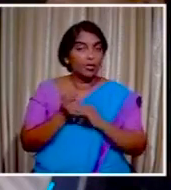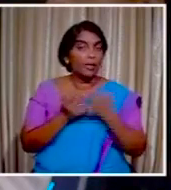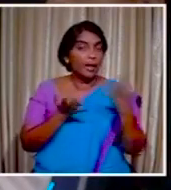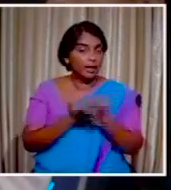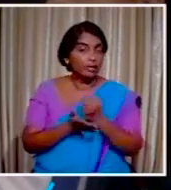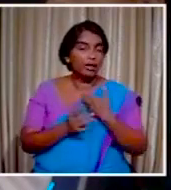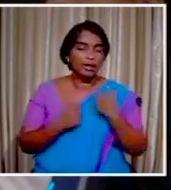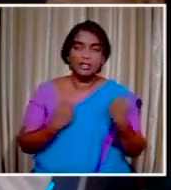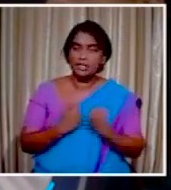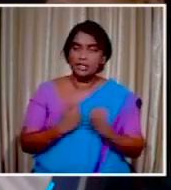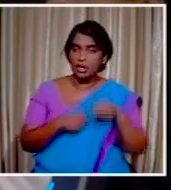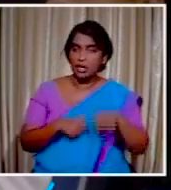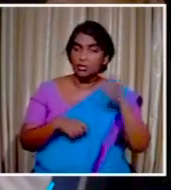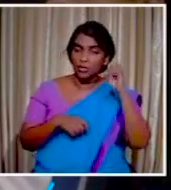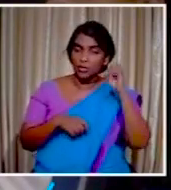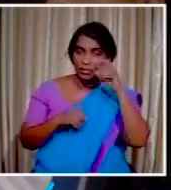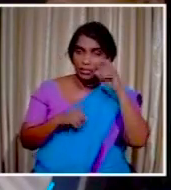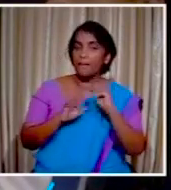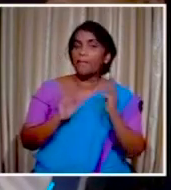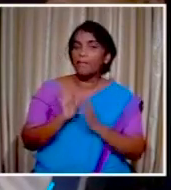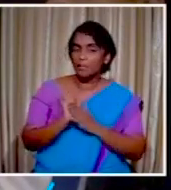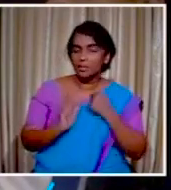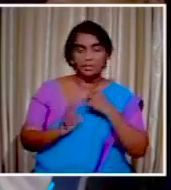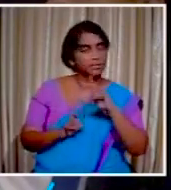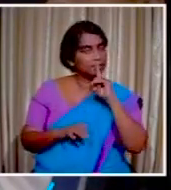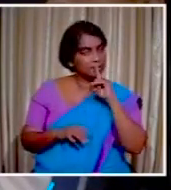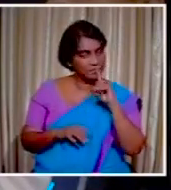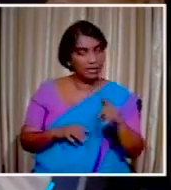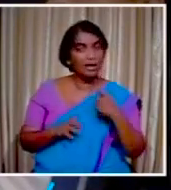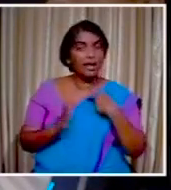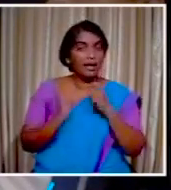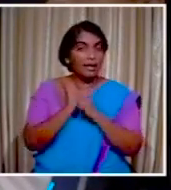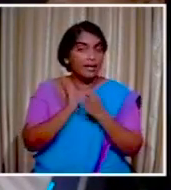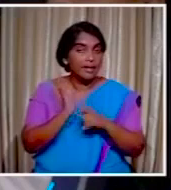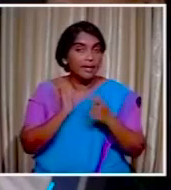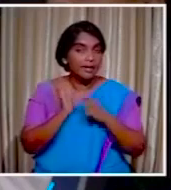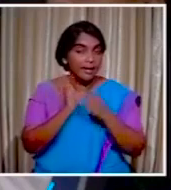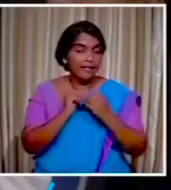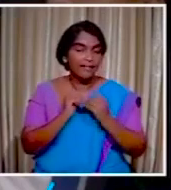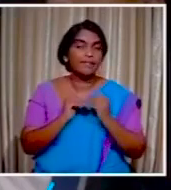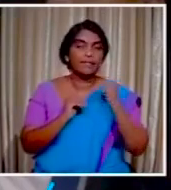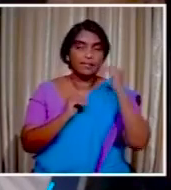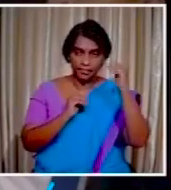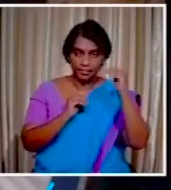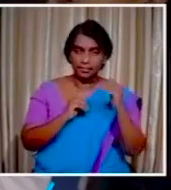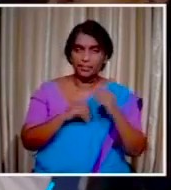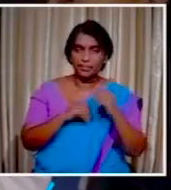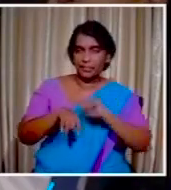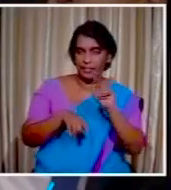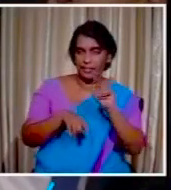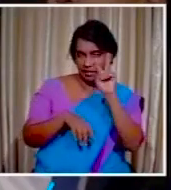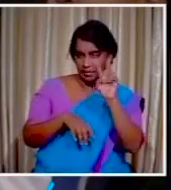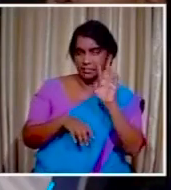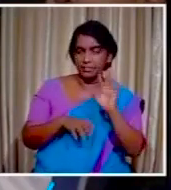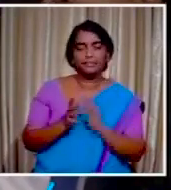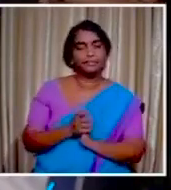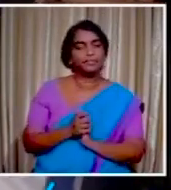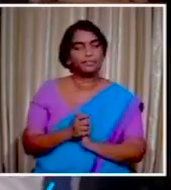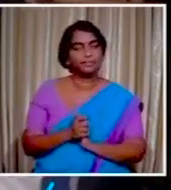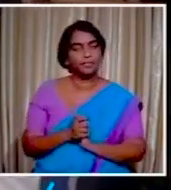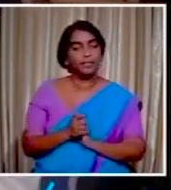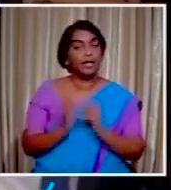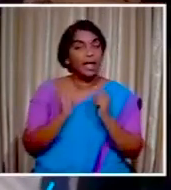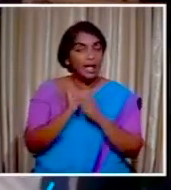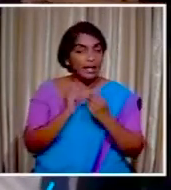අභියෝගයක් අද උදෑසන අපි අග්‍රාමාත්‍යතුමා ඉල්ලීමක් කරා අපේ ණය සීමාව වැඩි කරන්න කියලා මිනිස්ටර් ප්ලීස් විනාඩි දෙකක් දෙන්න ගරු නියෝජ්‍ය කාර්ය සභාපතිතුනි